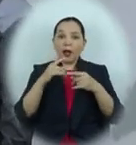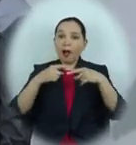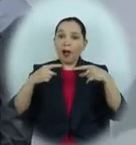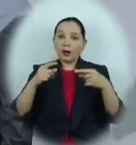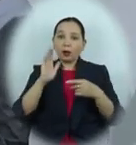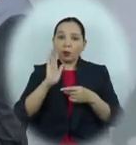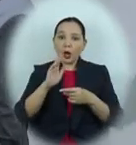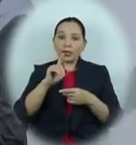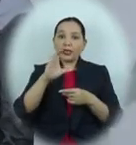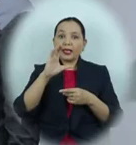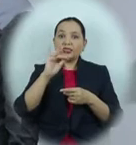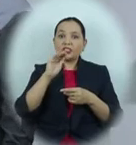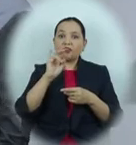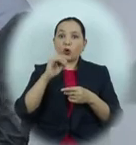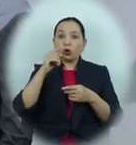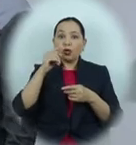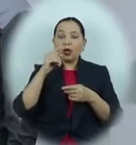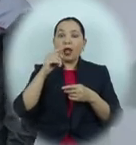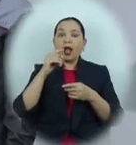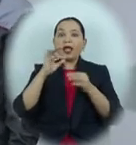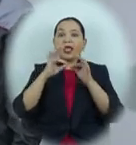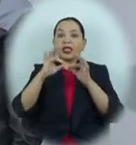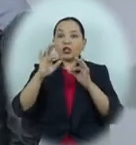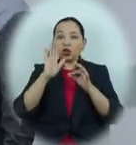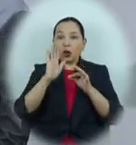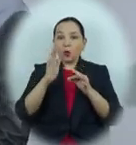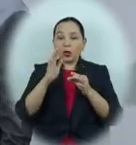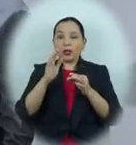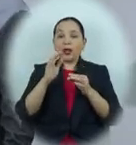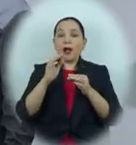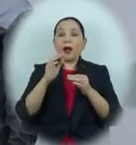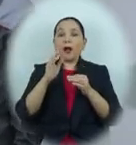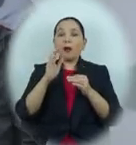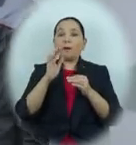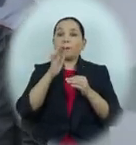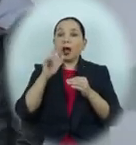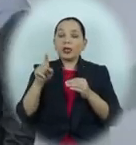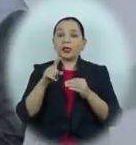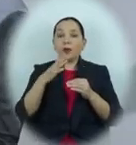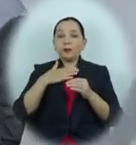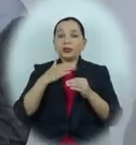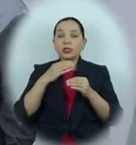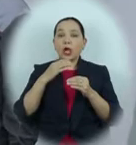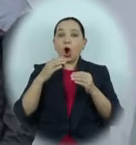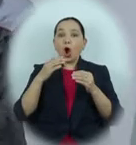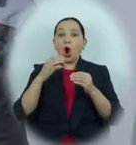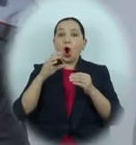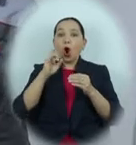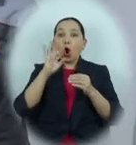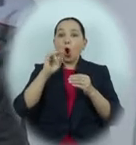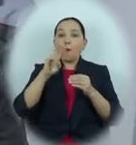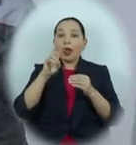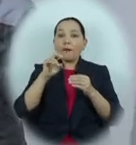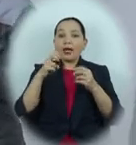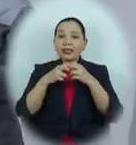xil bo'ladi. Uchki qismi ingichka bo'lish ehtimoli bo'ladi. Ingichka bo'lgan payt bizga qoplama kerak bo'ladi. Qoplamamiz